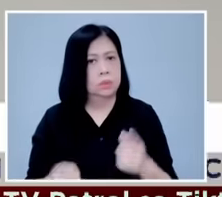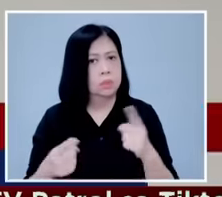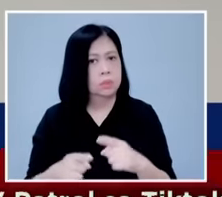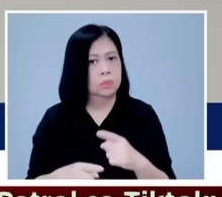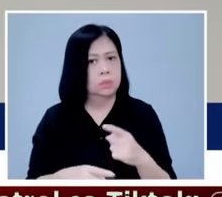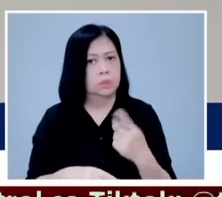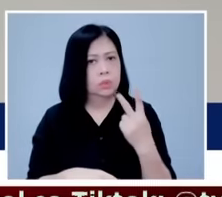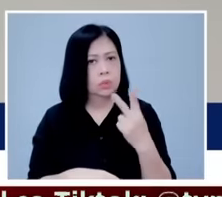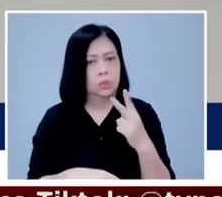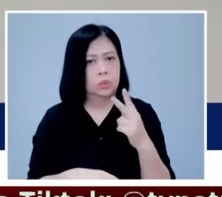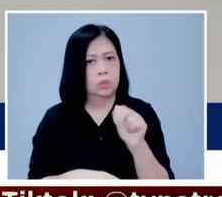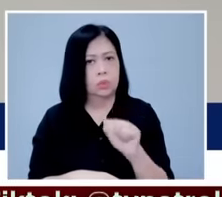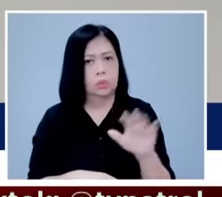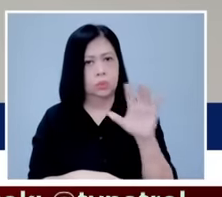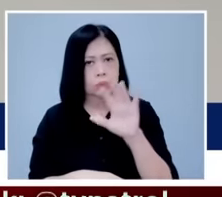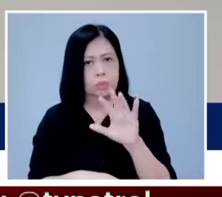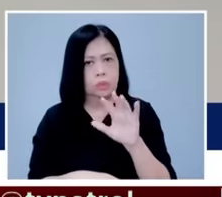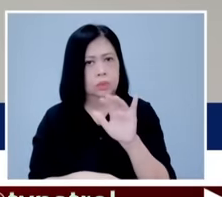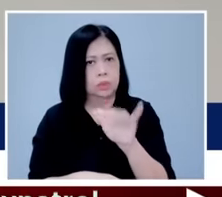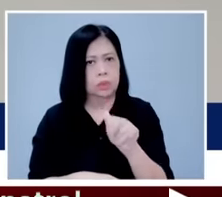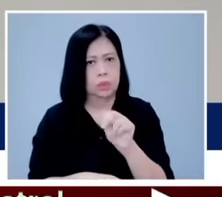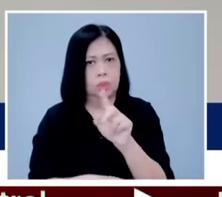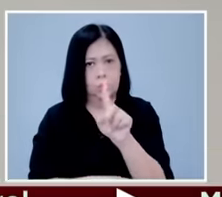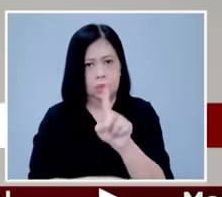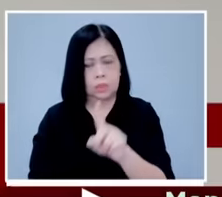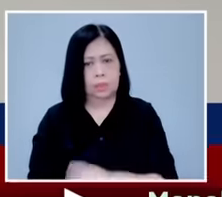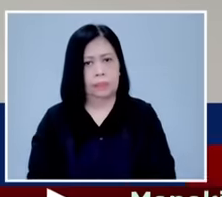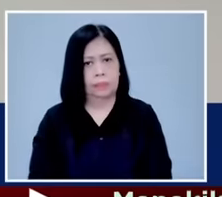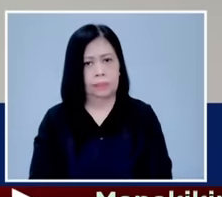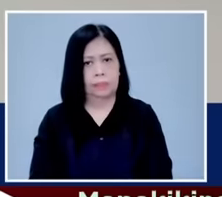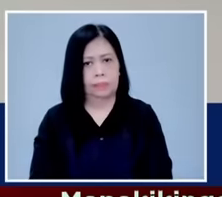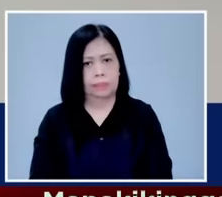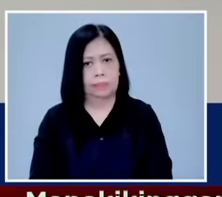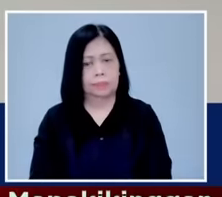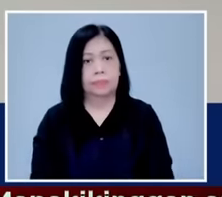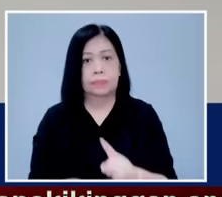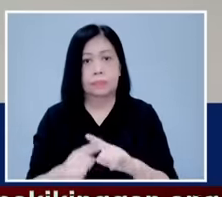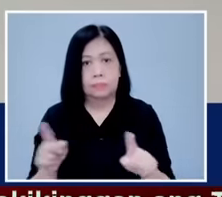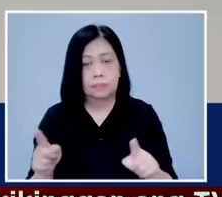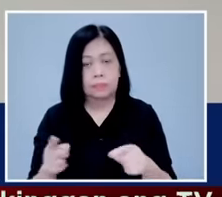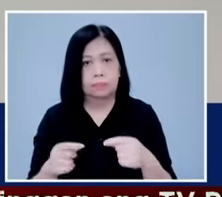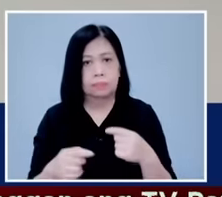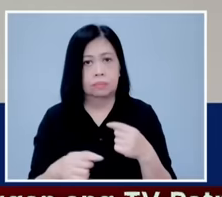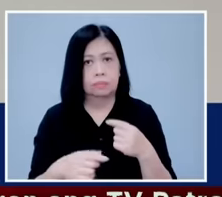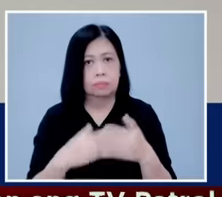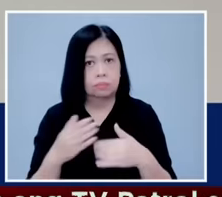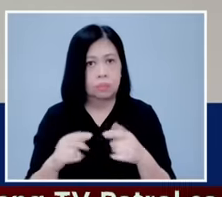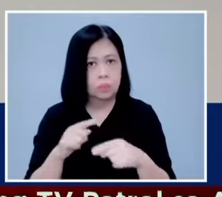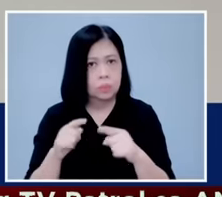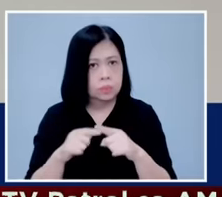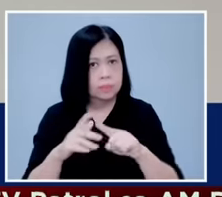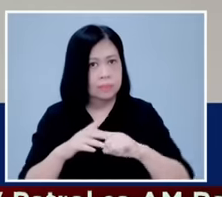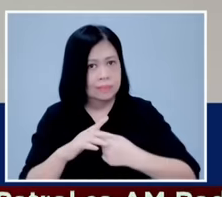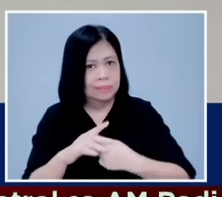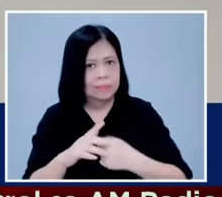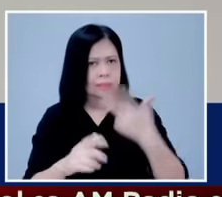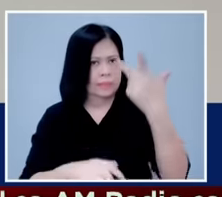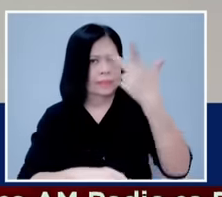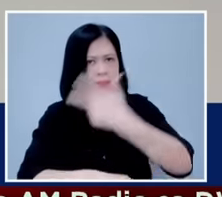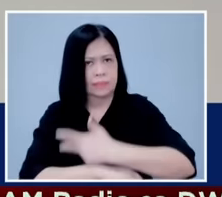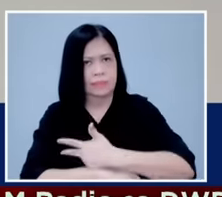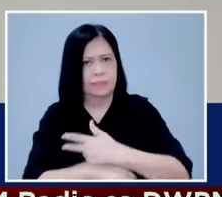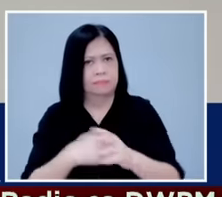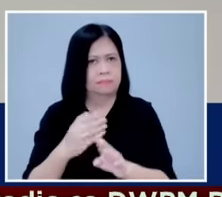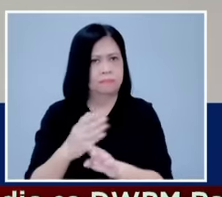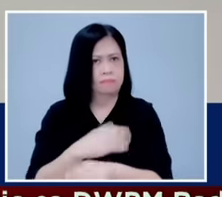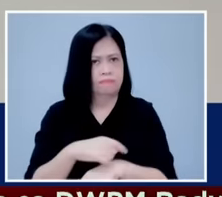2 a.m. ng January 1. But yung operation nila, it took them 3 days para